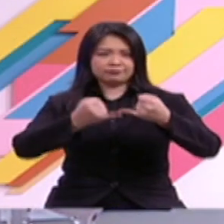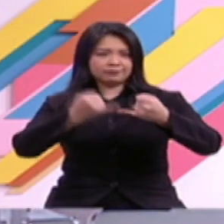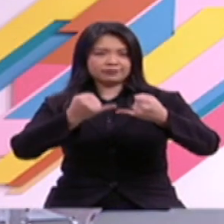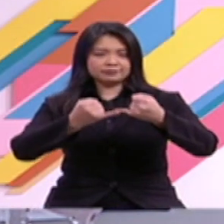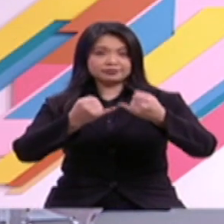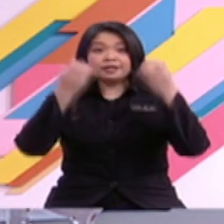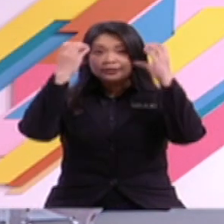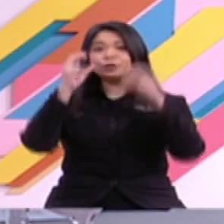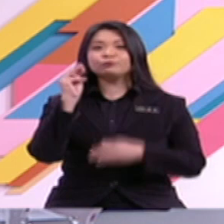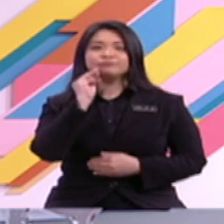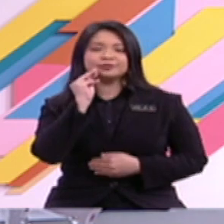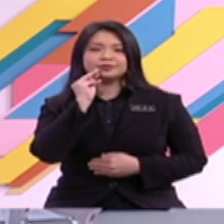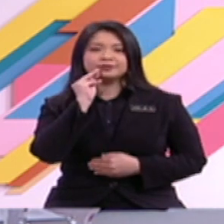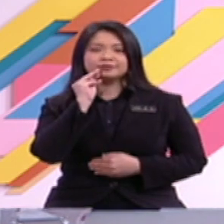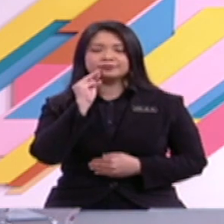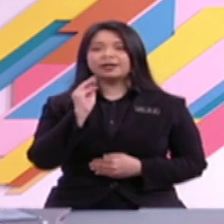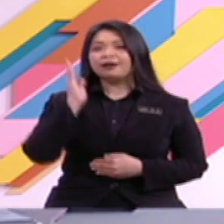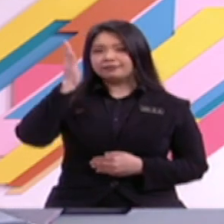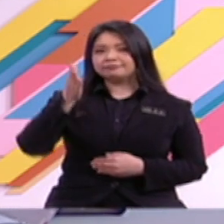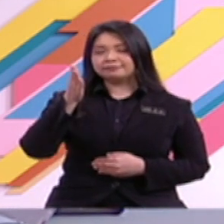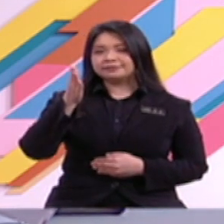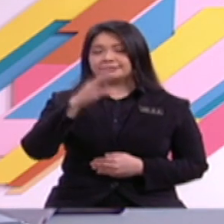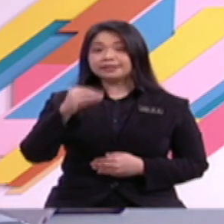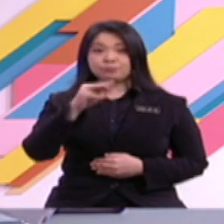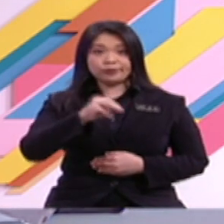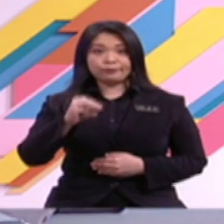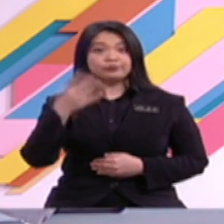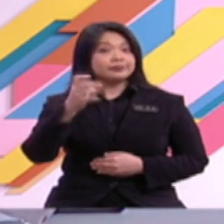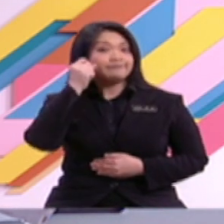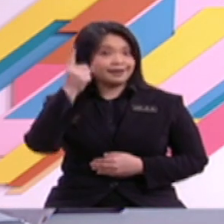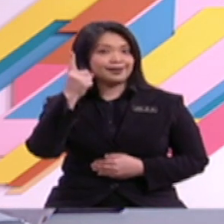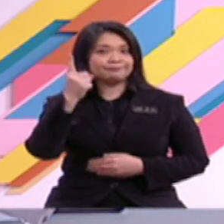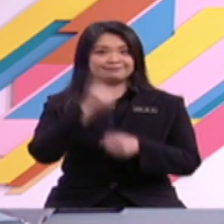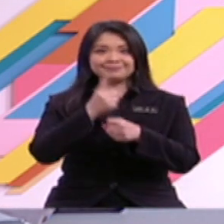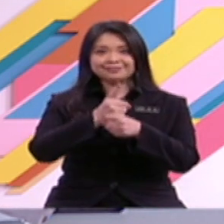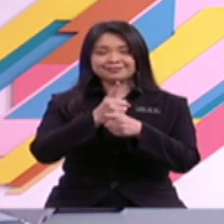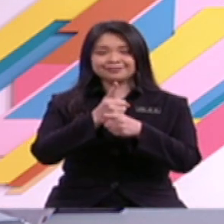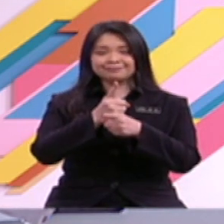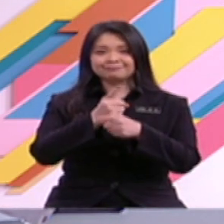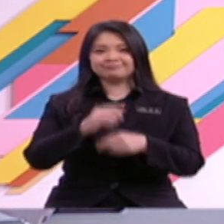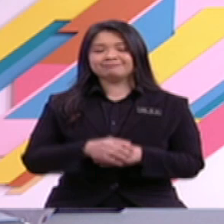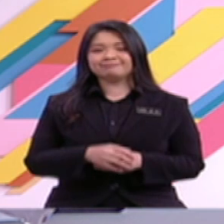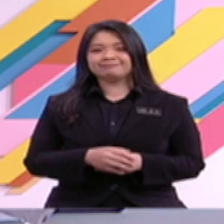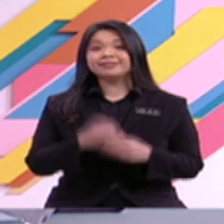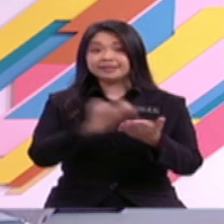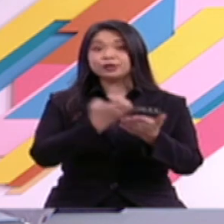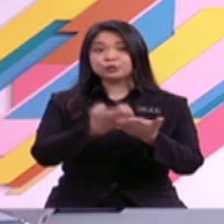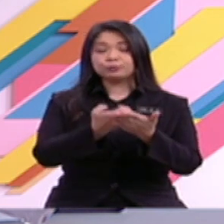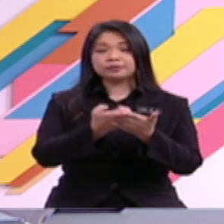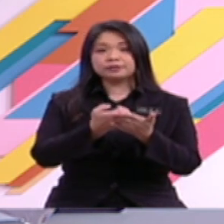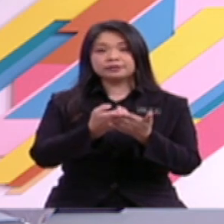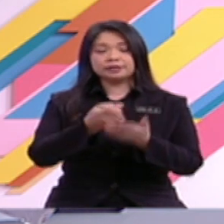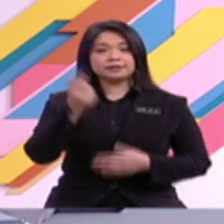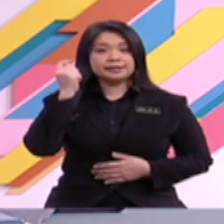Aceh musfira yang pastinya adik-adik kita pun dapat pemahaman yang cukup jelas berkenaan dengan mata pelajaran ekonomi dengan